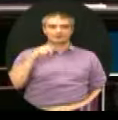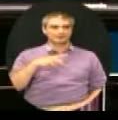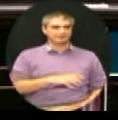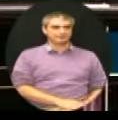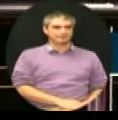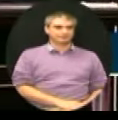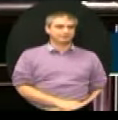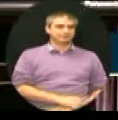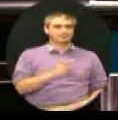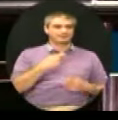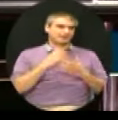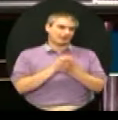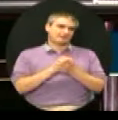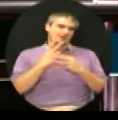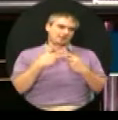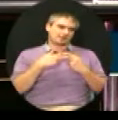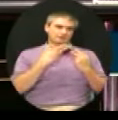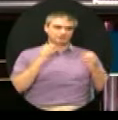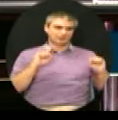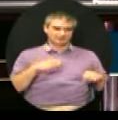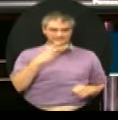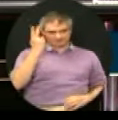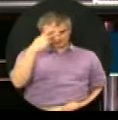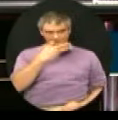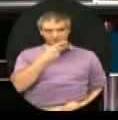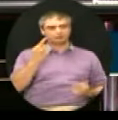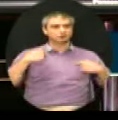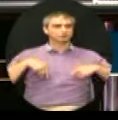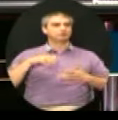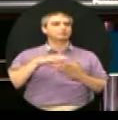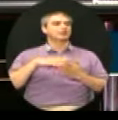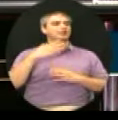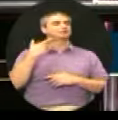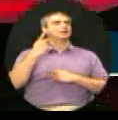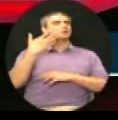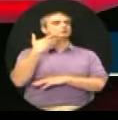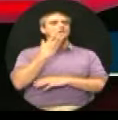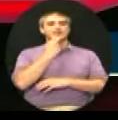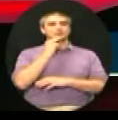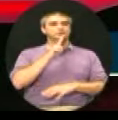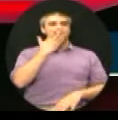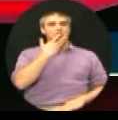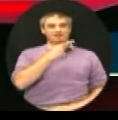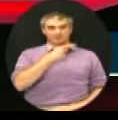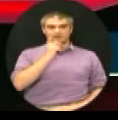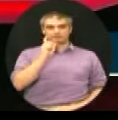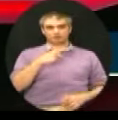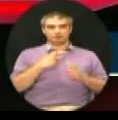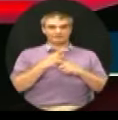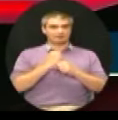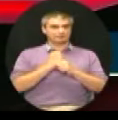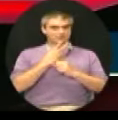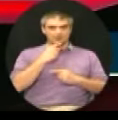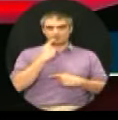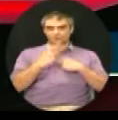שלום. חבר קרוב של יצחק נבון, יושב ראש המרכז העולמי למורשת יהדות צפון אפריקה, וצריך לומר שאיש מפלגת העבודה